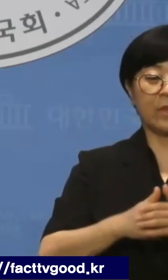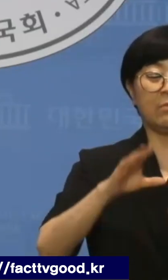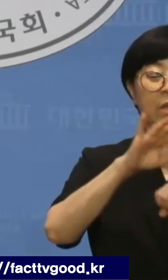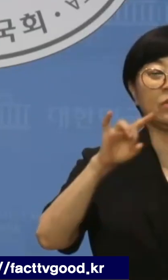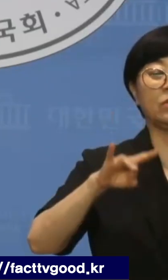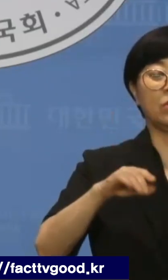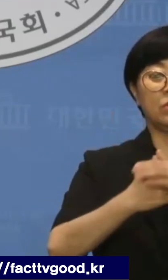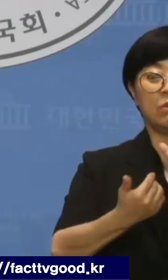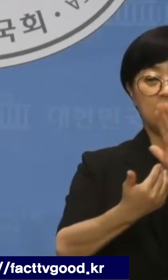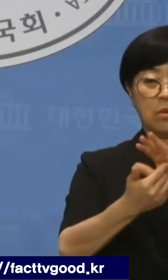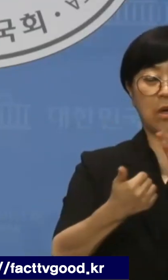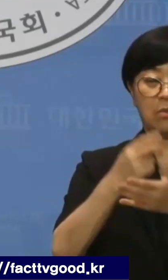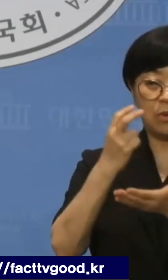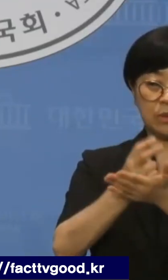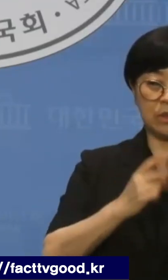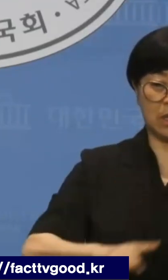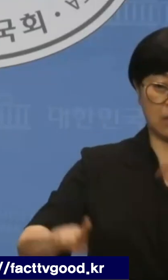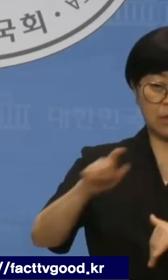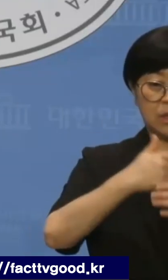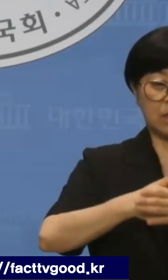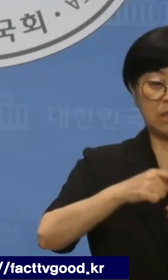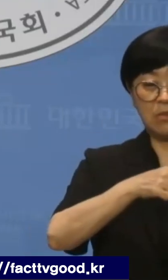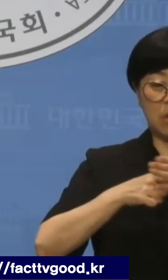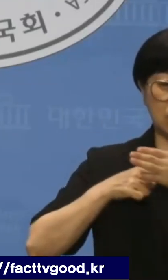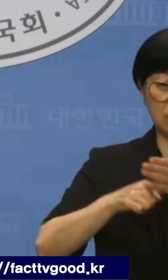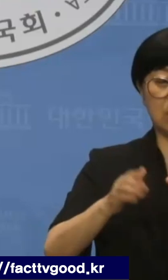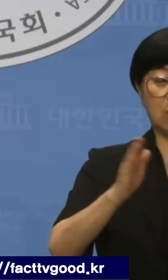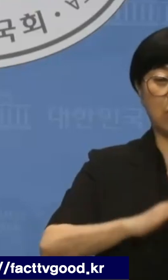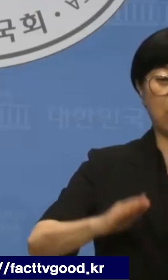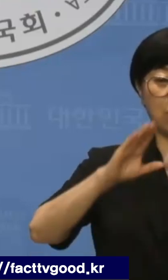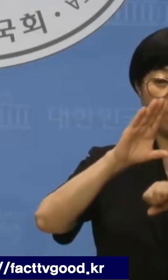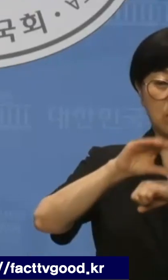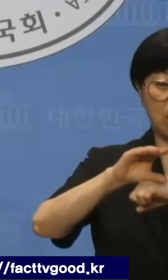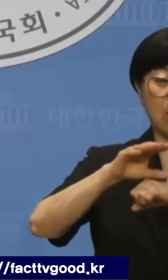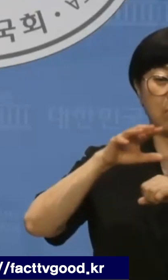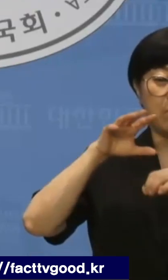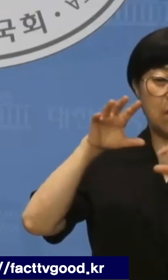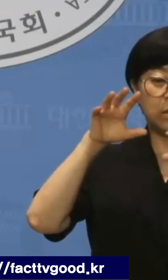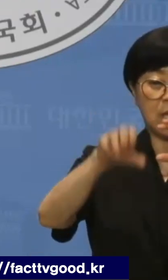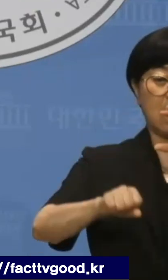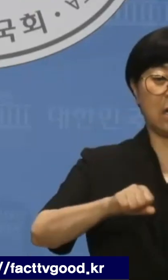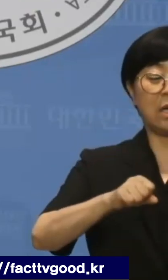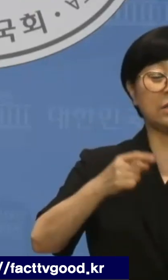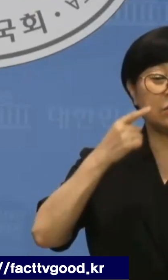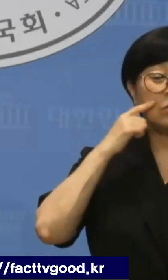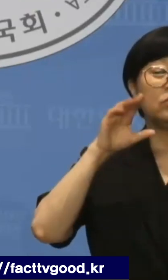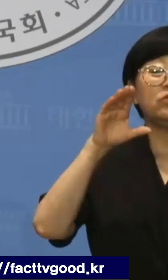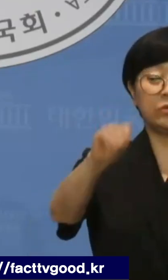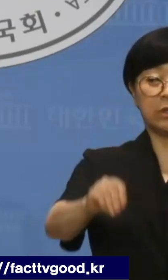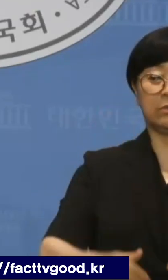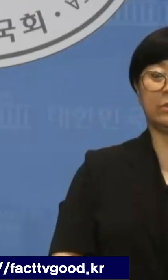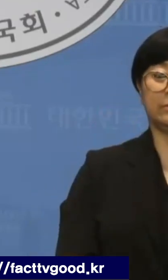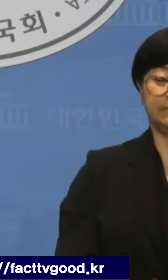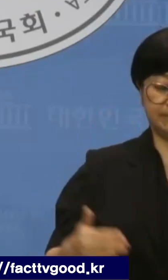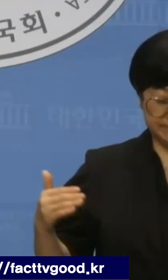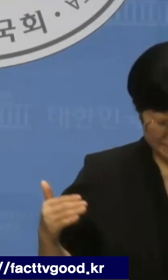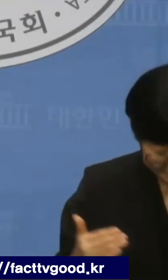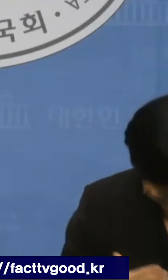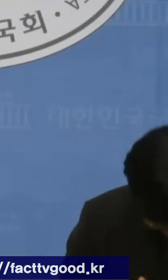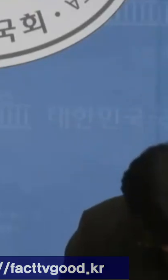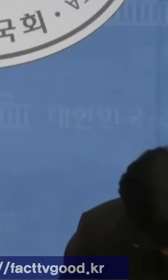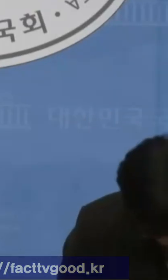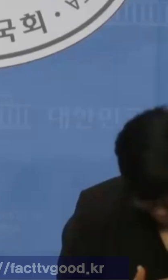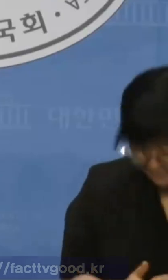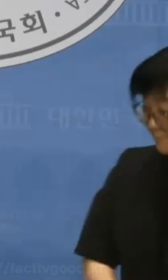방통위와 법제처를 앞세운 막무가내식 공영방송 장악 시도를 중단하십시오. 이상입니다.